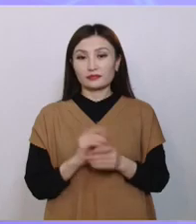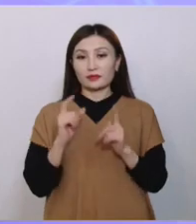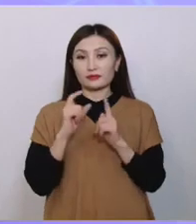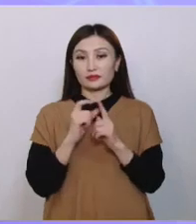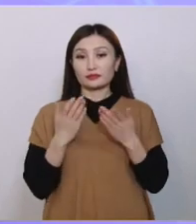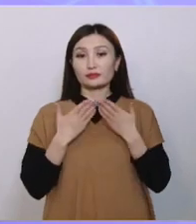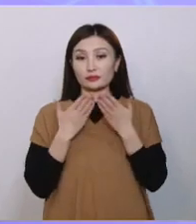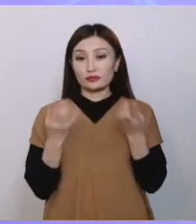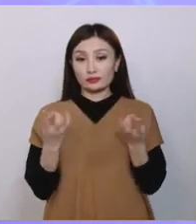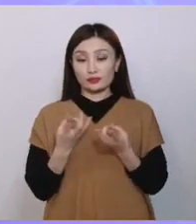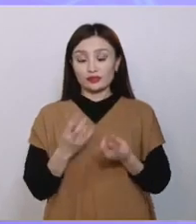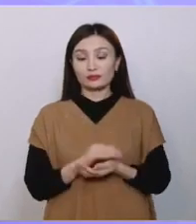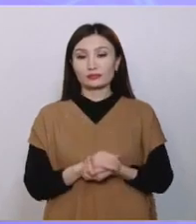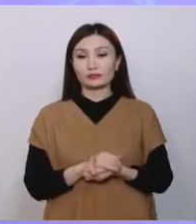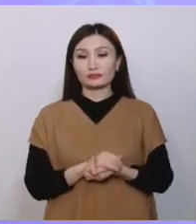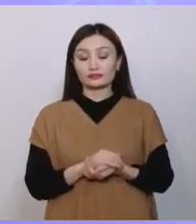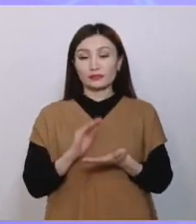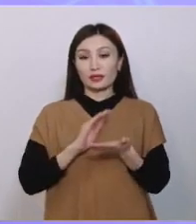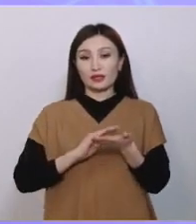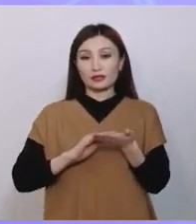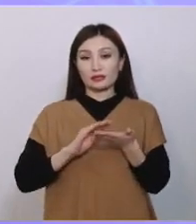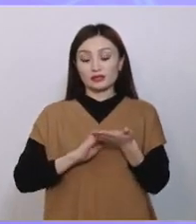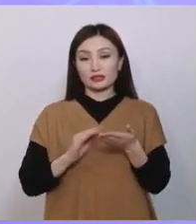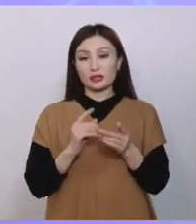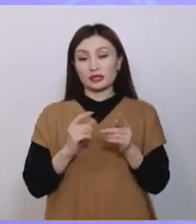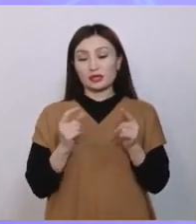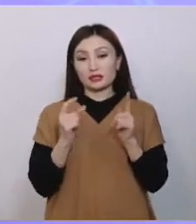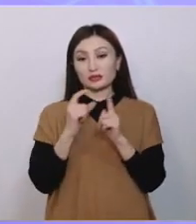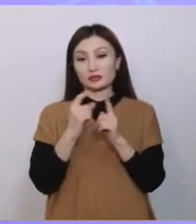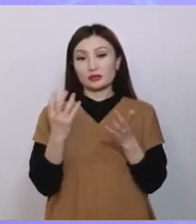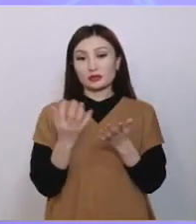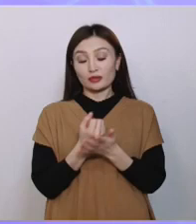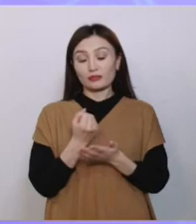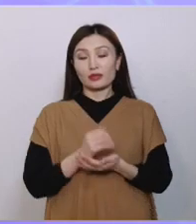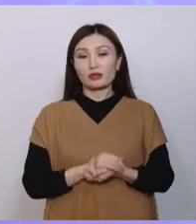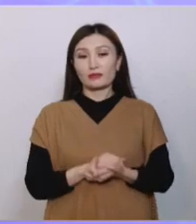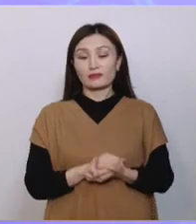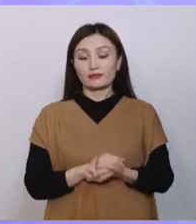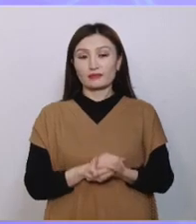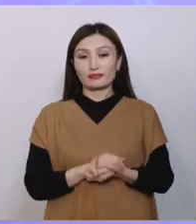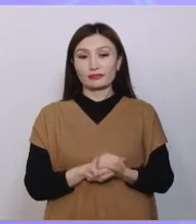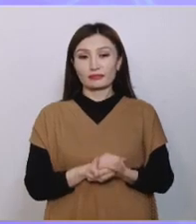Сөздөрдү окугула. Жазга тиешелүү сөздөрдү тапкыла.